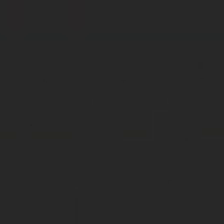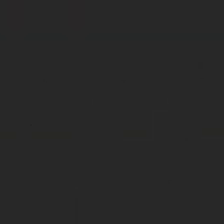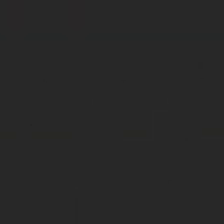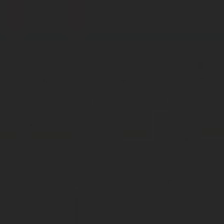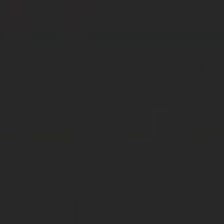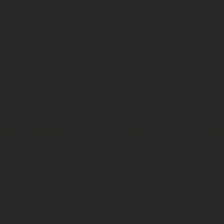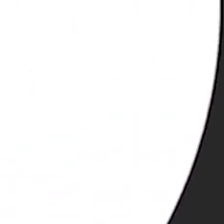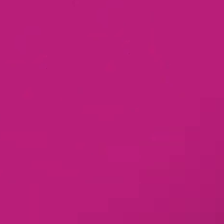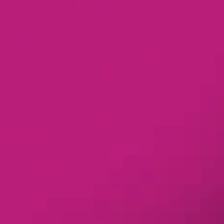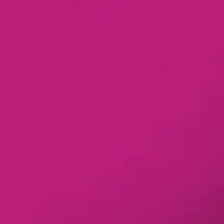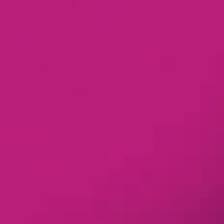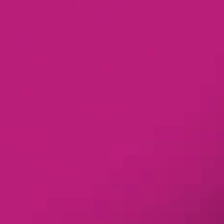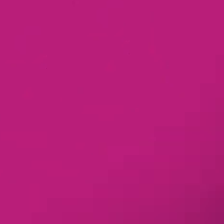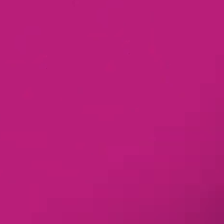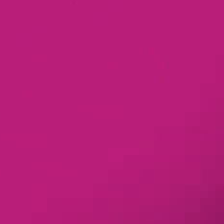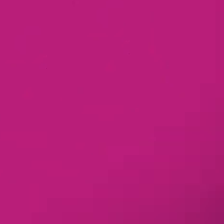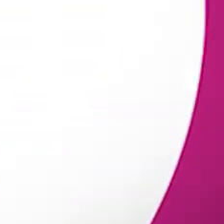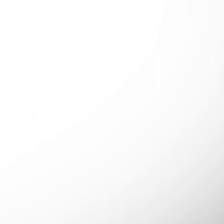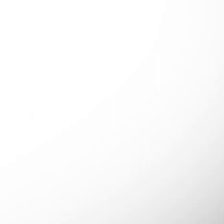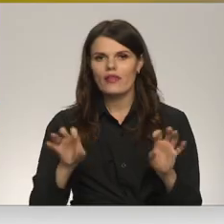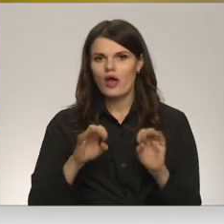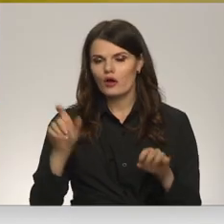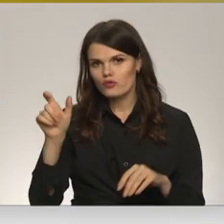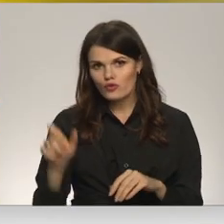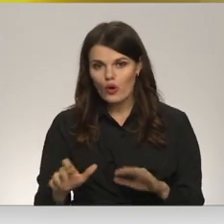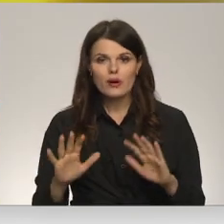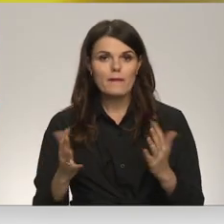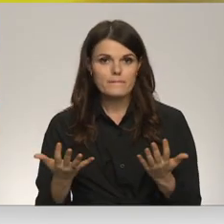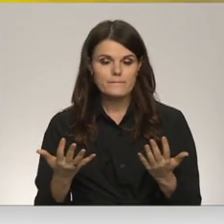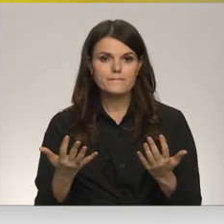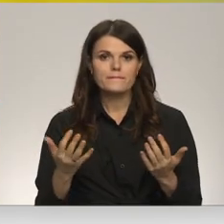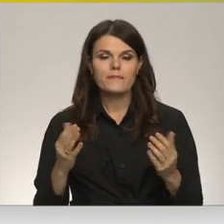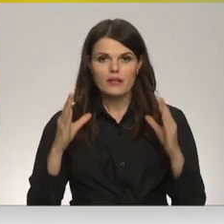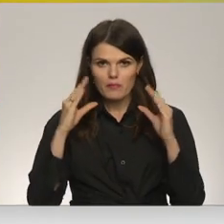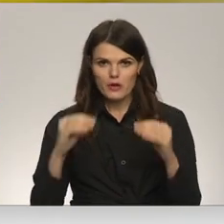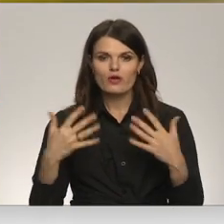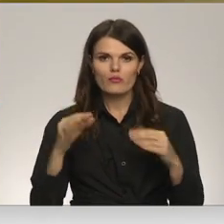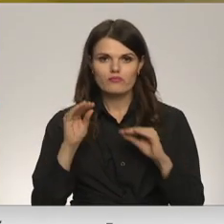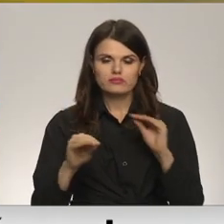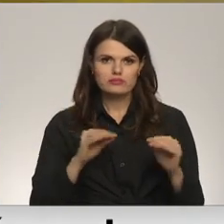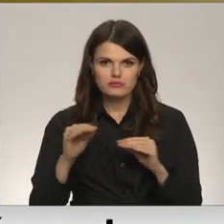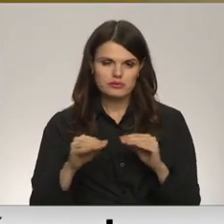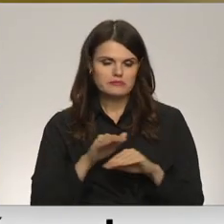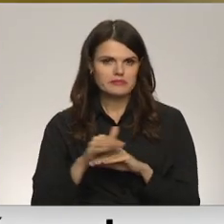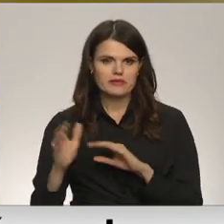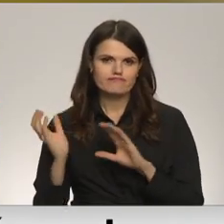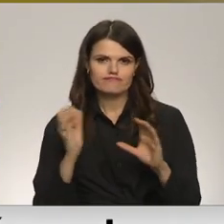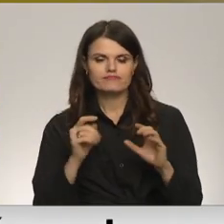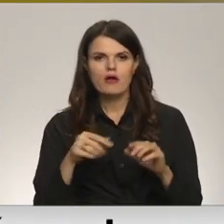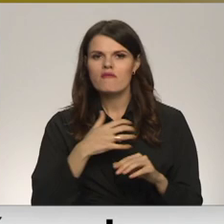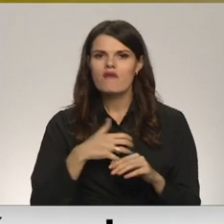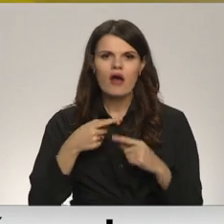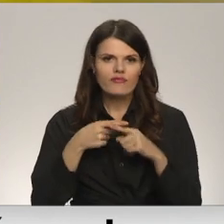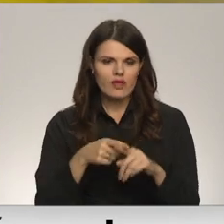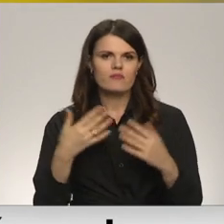Re, viss ēters ir te! Bet mikroautobuss ir jau sagādāts un pielādēts pilns ar nepieciešamo